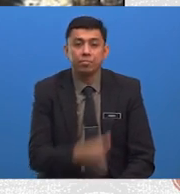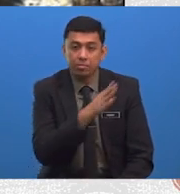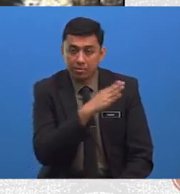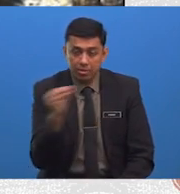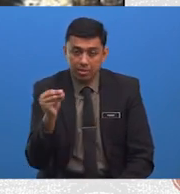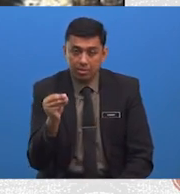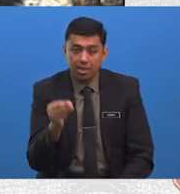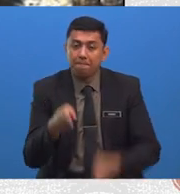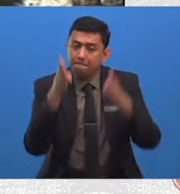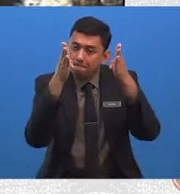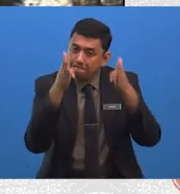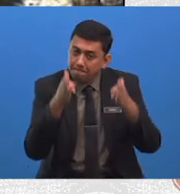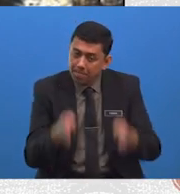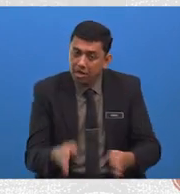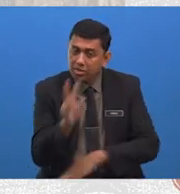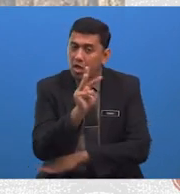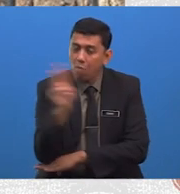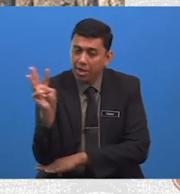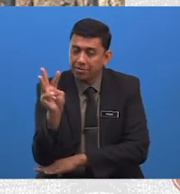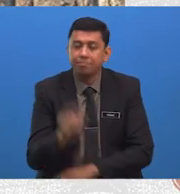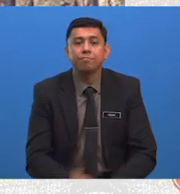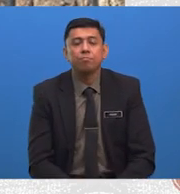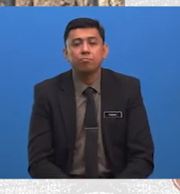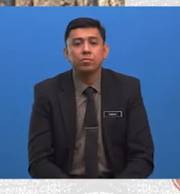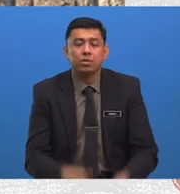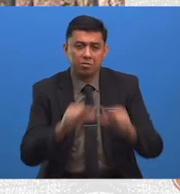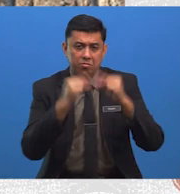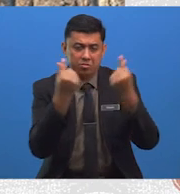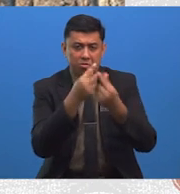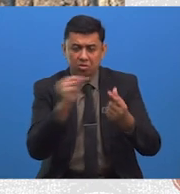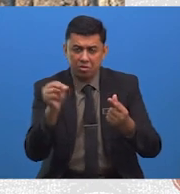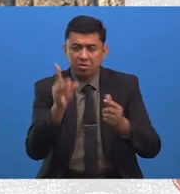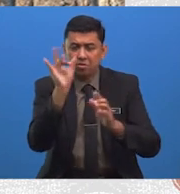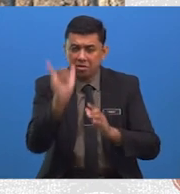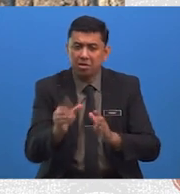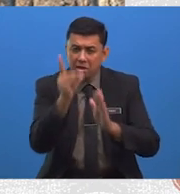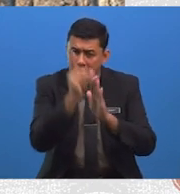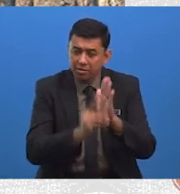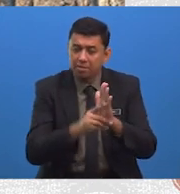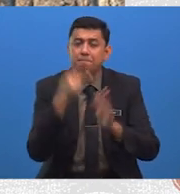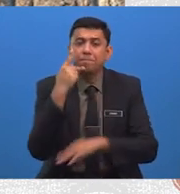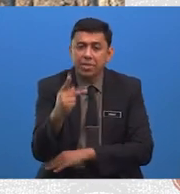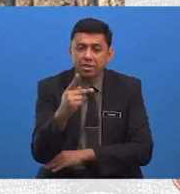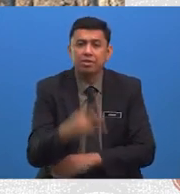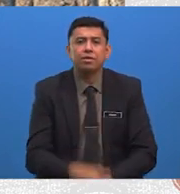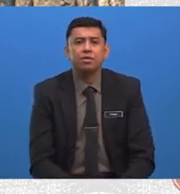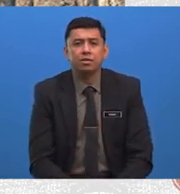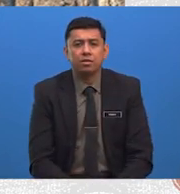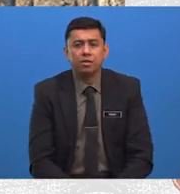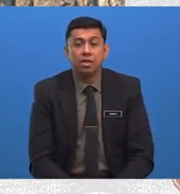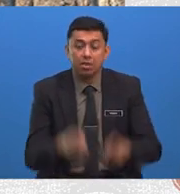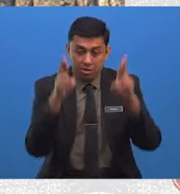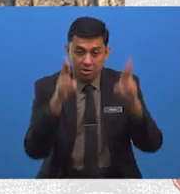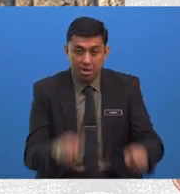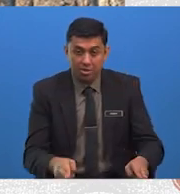dan golongan bangsawan. Manakala golongan yang diperintah terdiri daripada